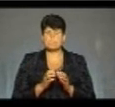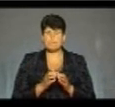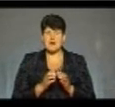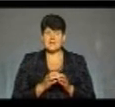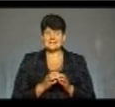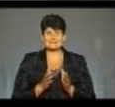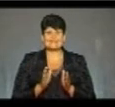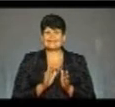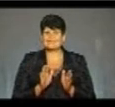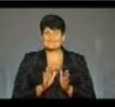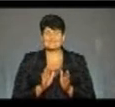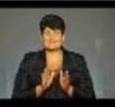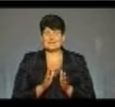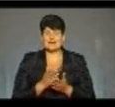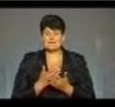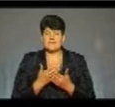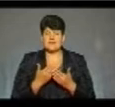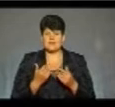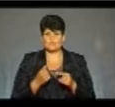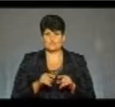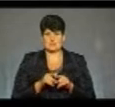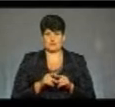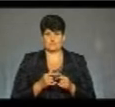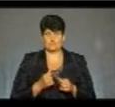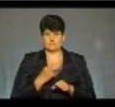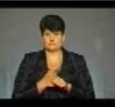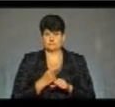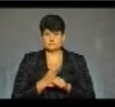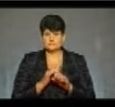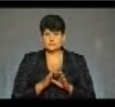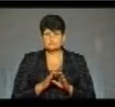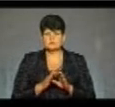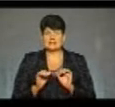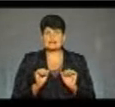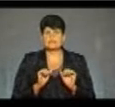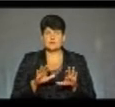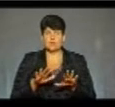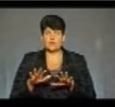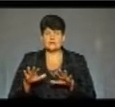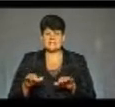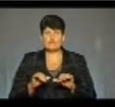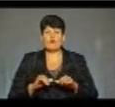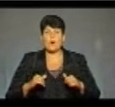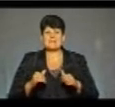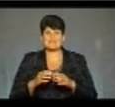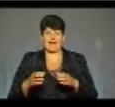партії не мають неоднакові повноваження в контексті керівних посад у